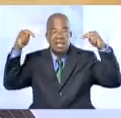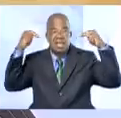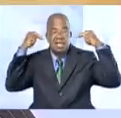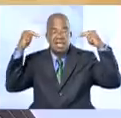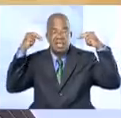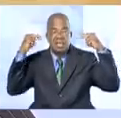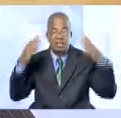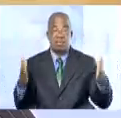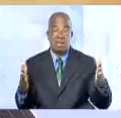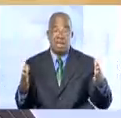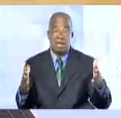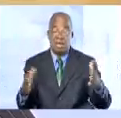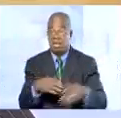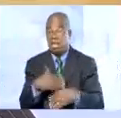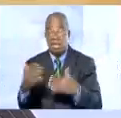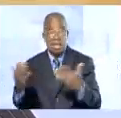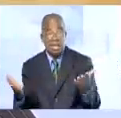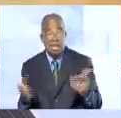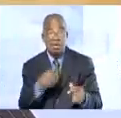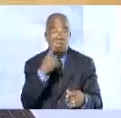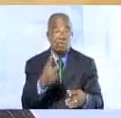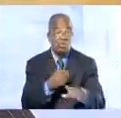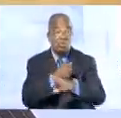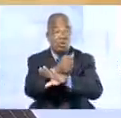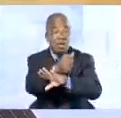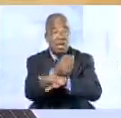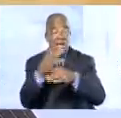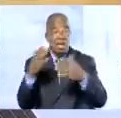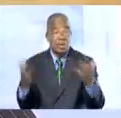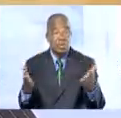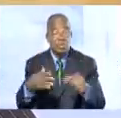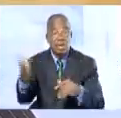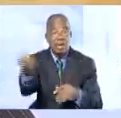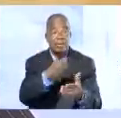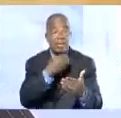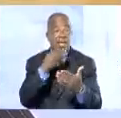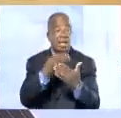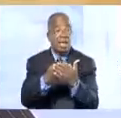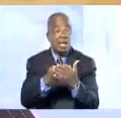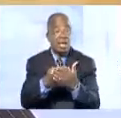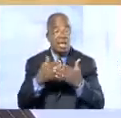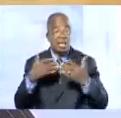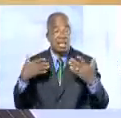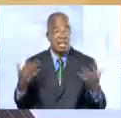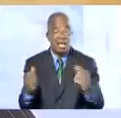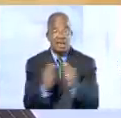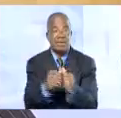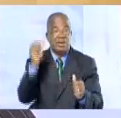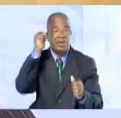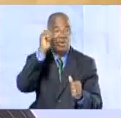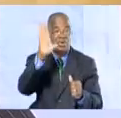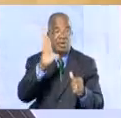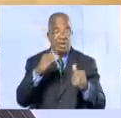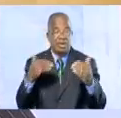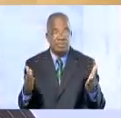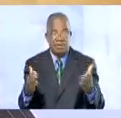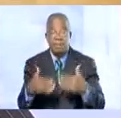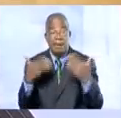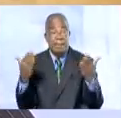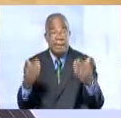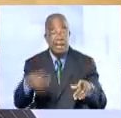mis en examen hier soir pour abus de faiblesse dans le cadre du dossier Bettencourt. L'UMP s'interroge sur une